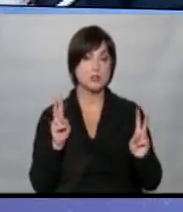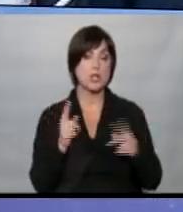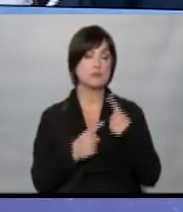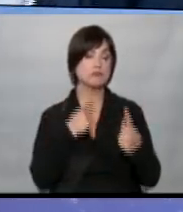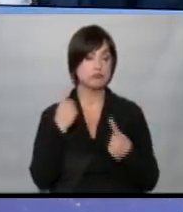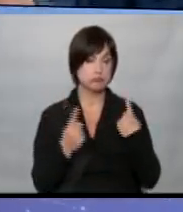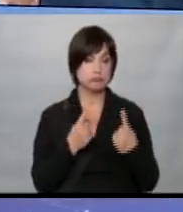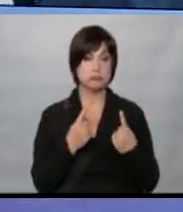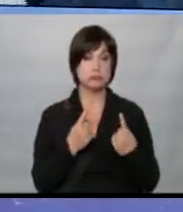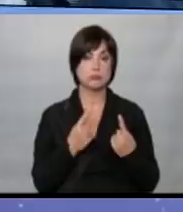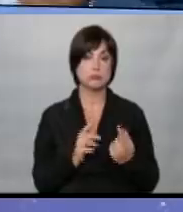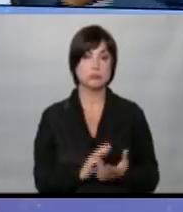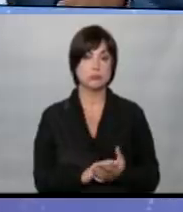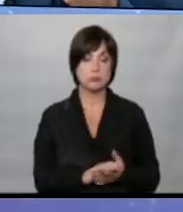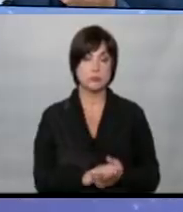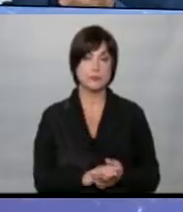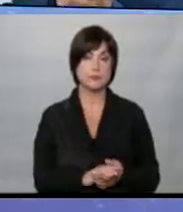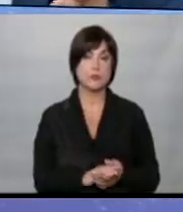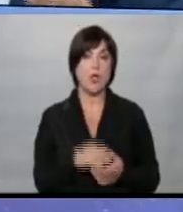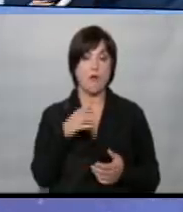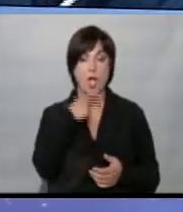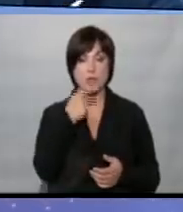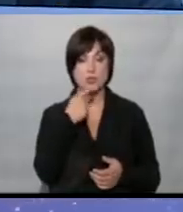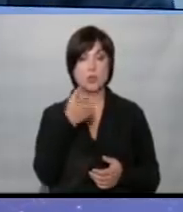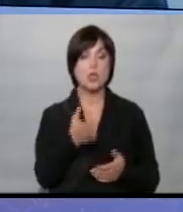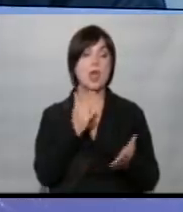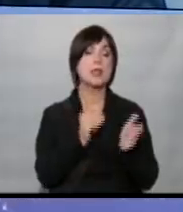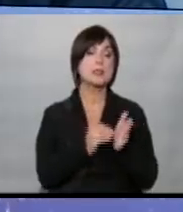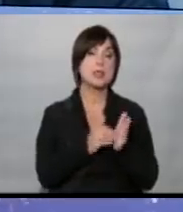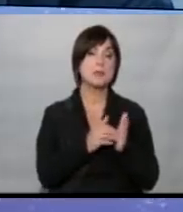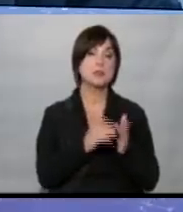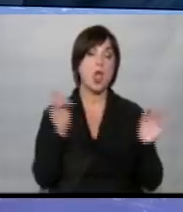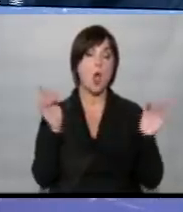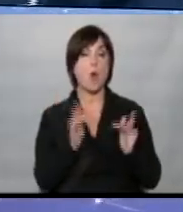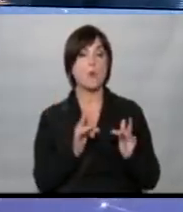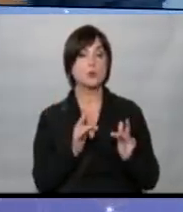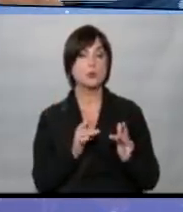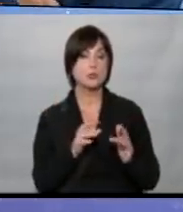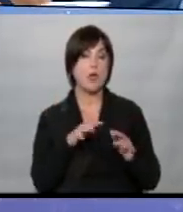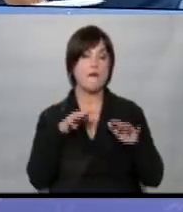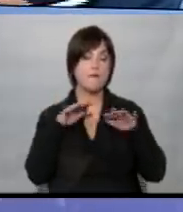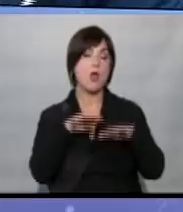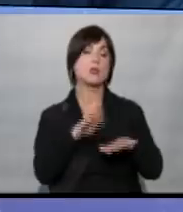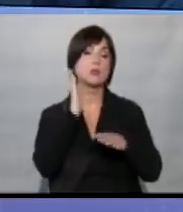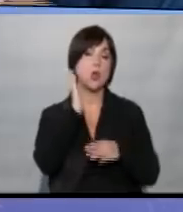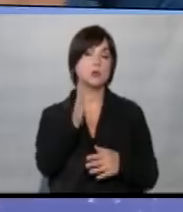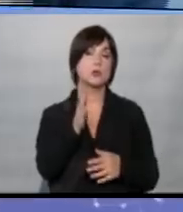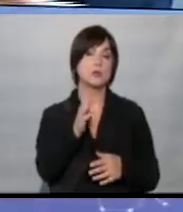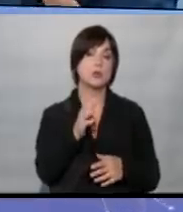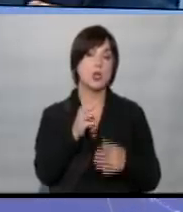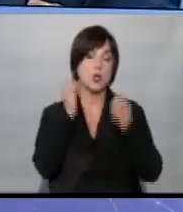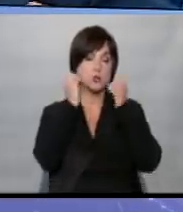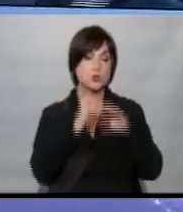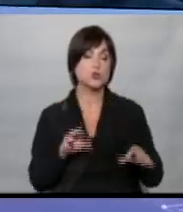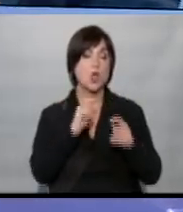амбиент во произнесувањето, тогаш требаше опозицијата фронтално да отиде, да го